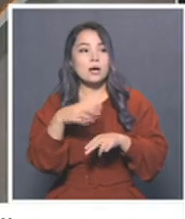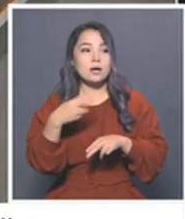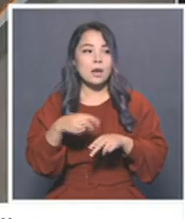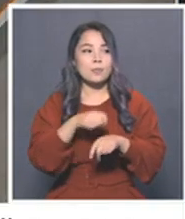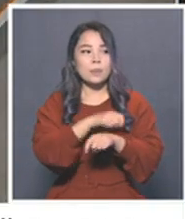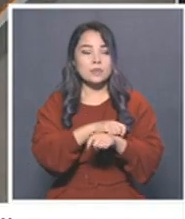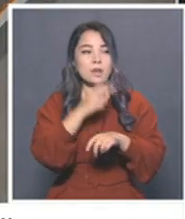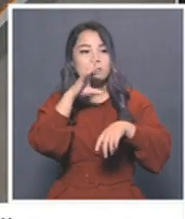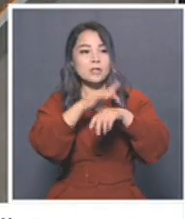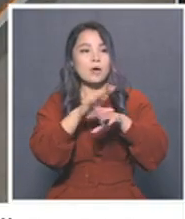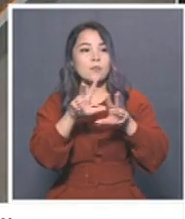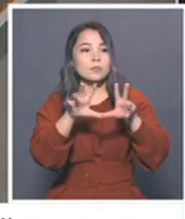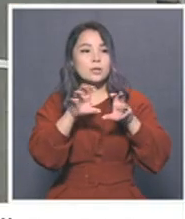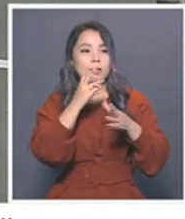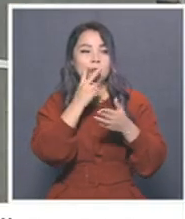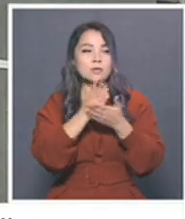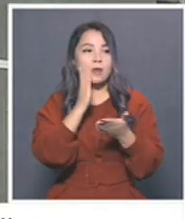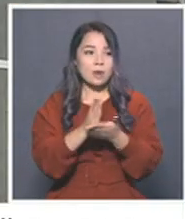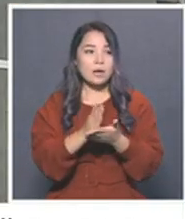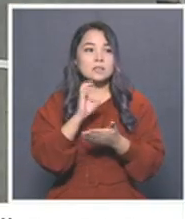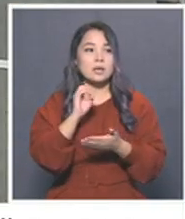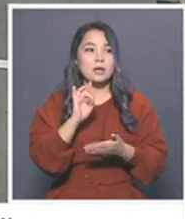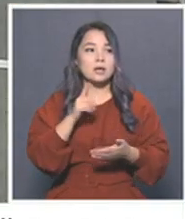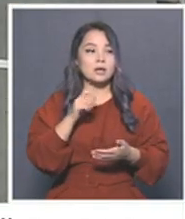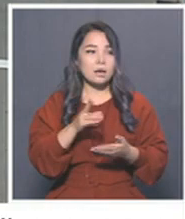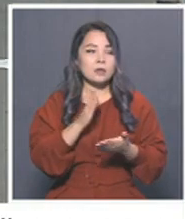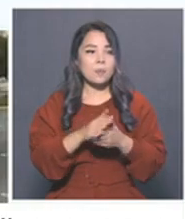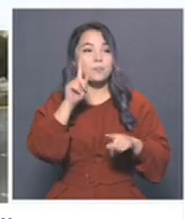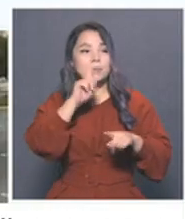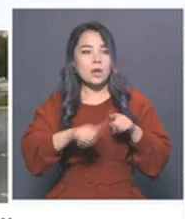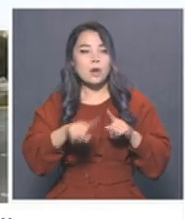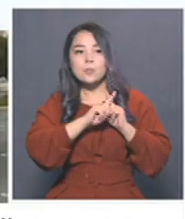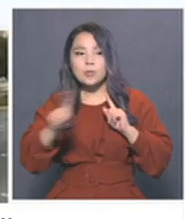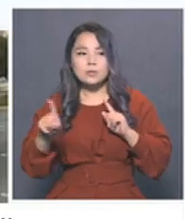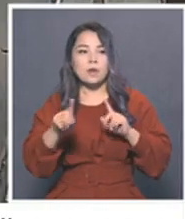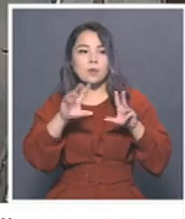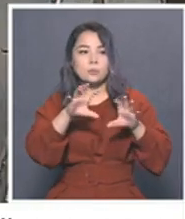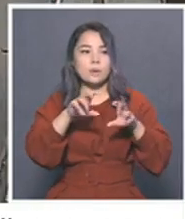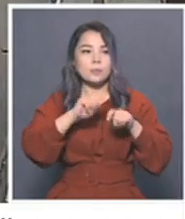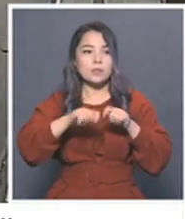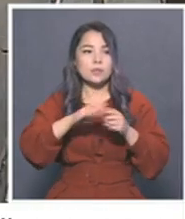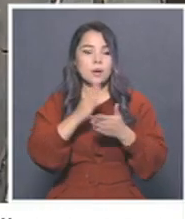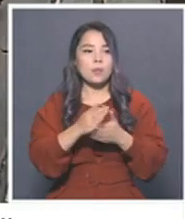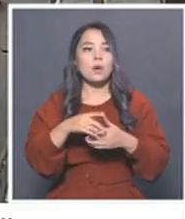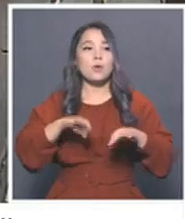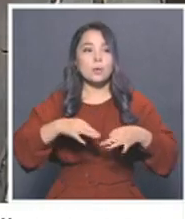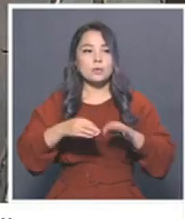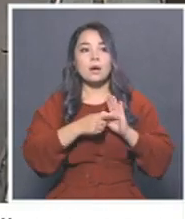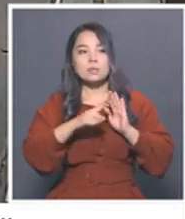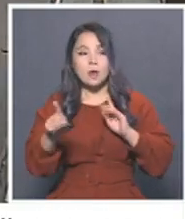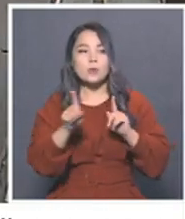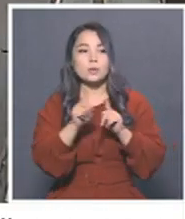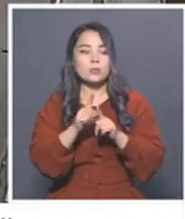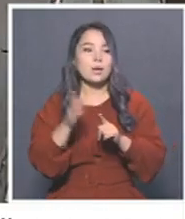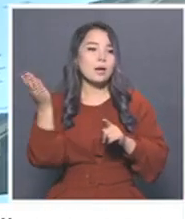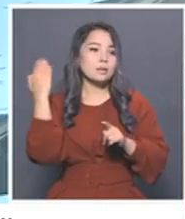шамасында көлік түсіре бастайды. Сергек селт еткенді қалт жібермейді. Бұрын көліктерді алдынан ғана түсірсе, енді өтіп кеткесінде